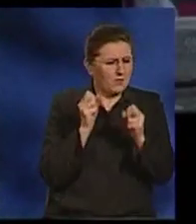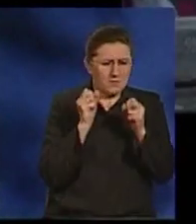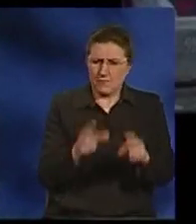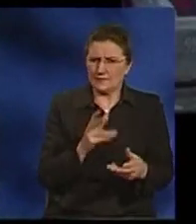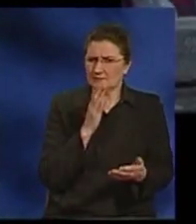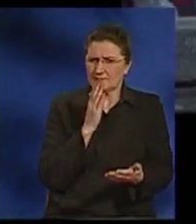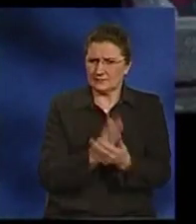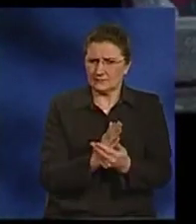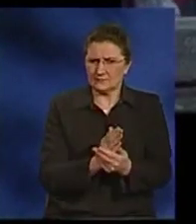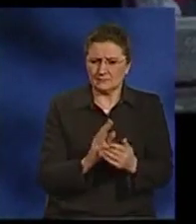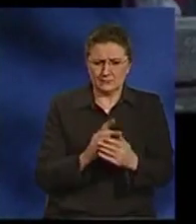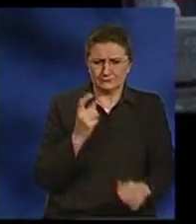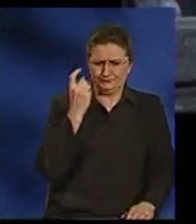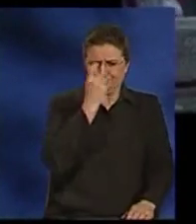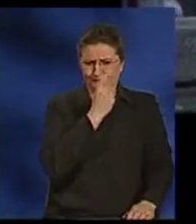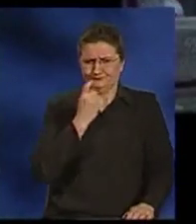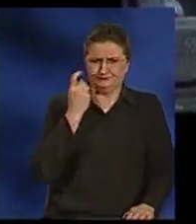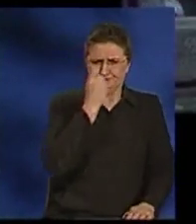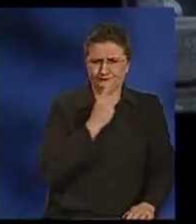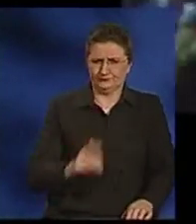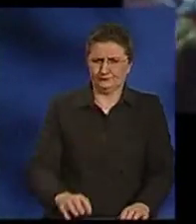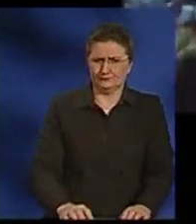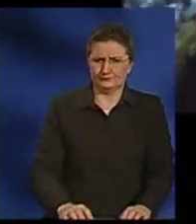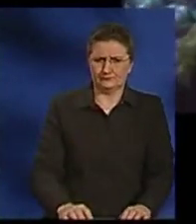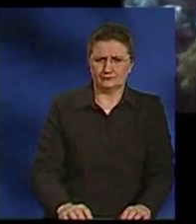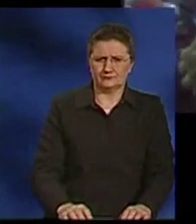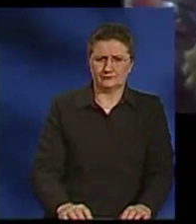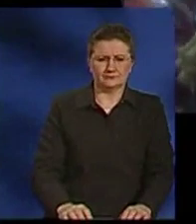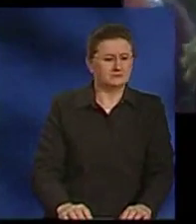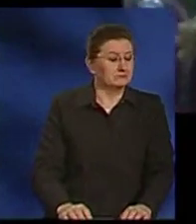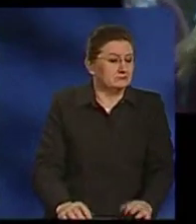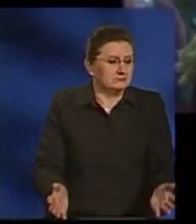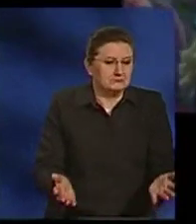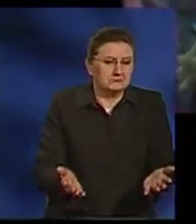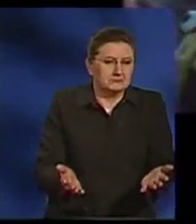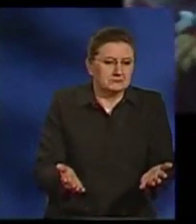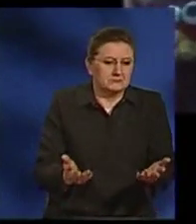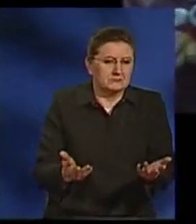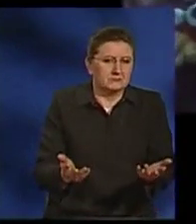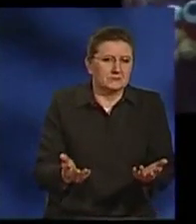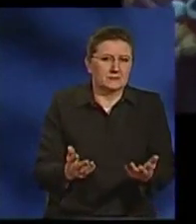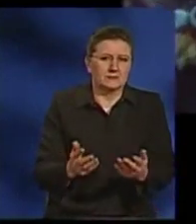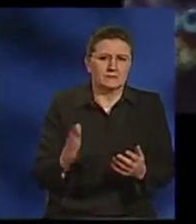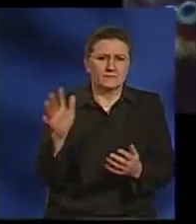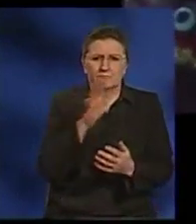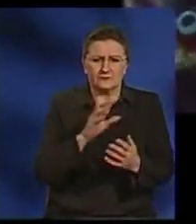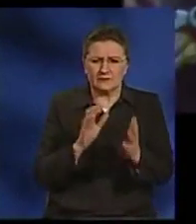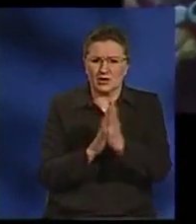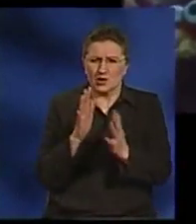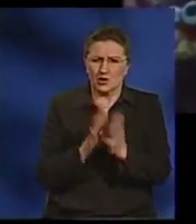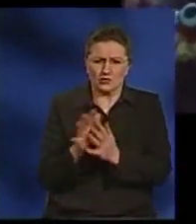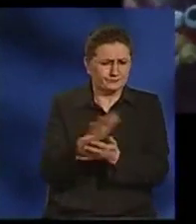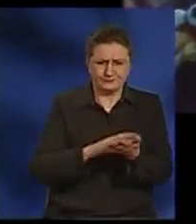От них поступки лумян становятся непредсказуемыми Абсолютно непредсказуемыми Уничтожить их